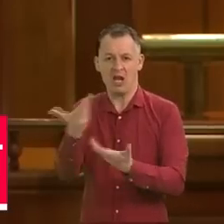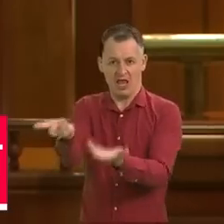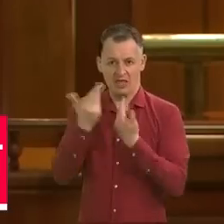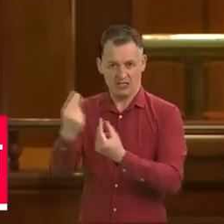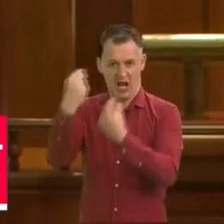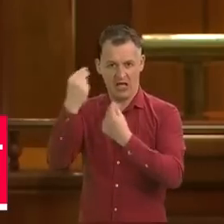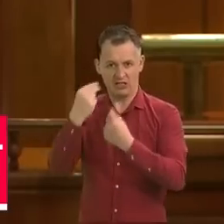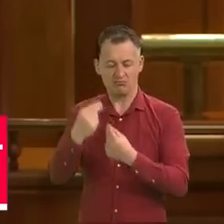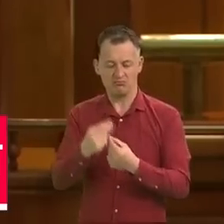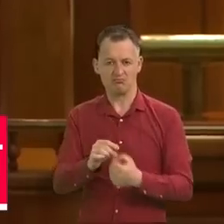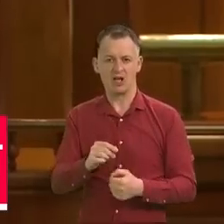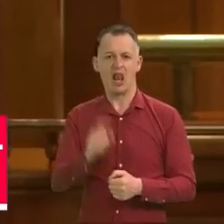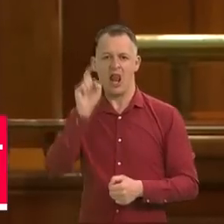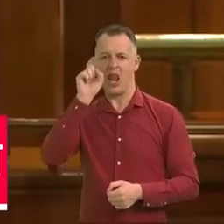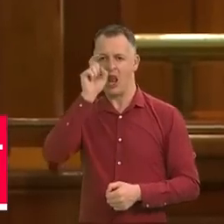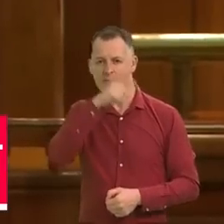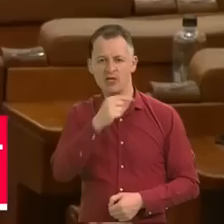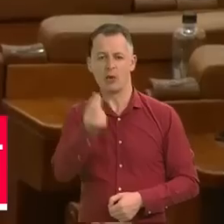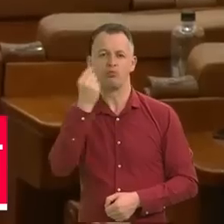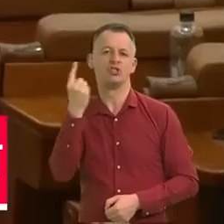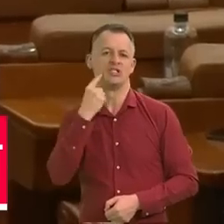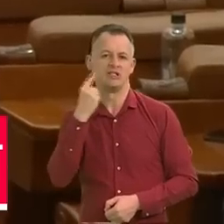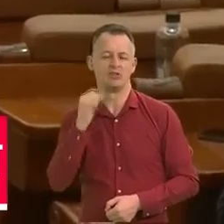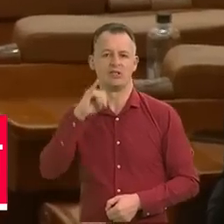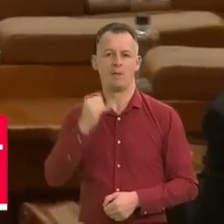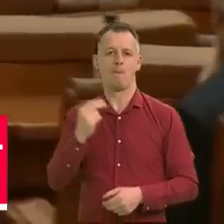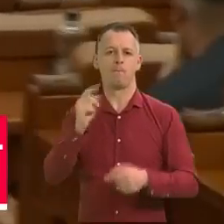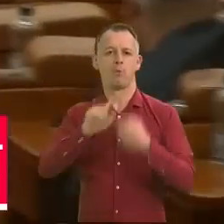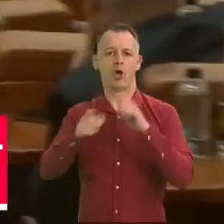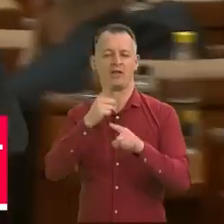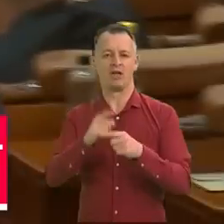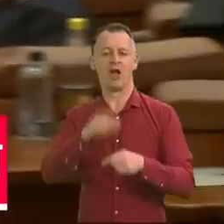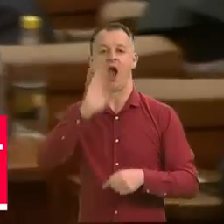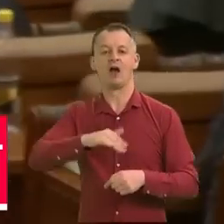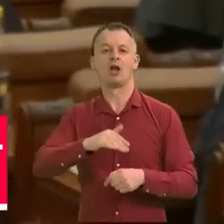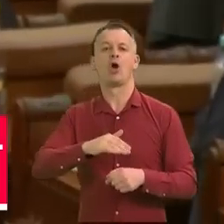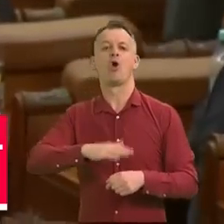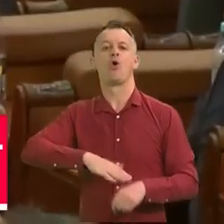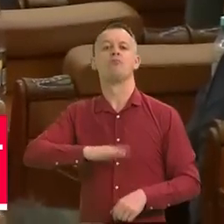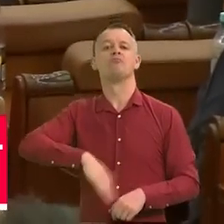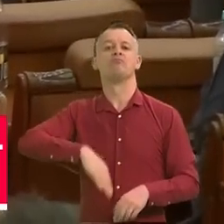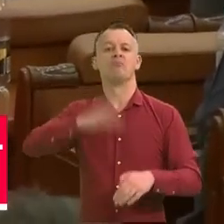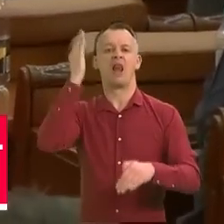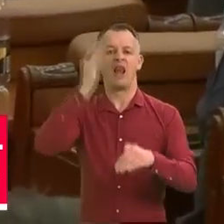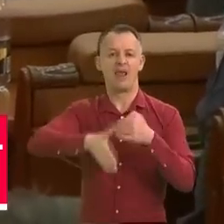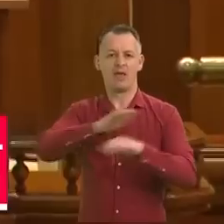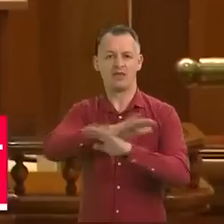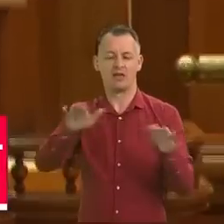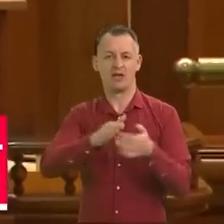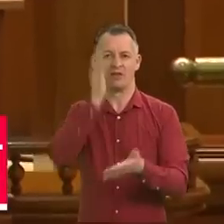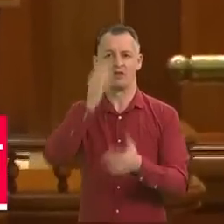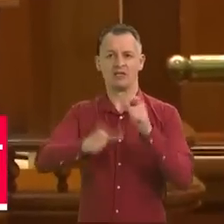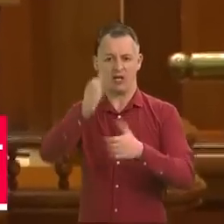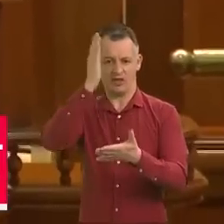și lipsa de bun simț politic și de altă natură are o limită, pentru că tot vorbim de drept și de justiție.